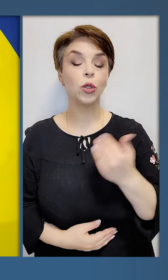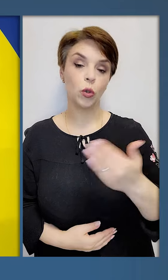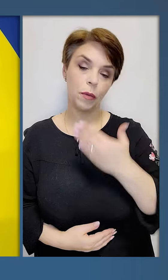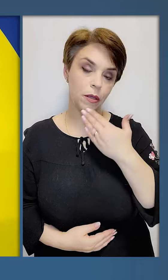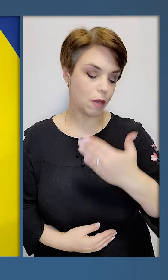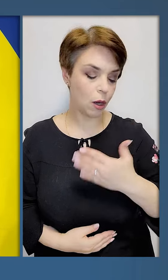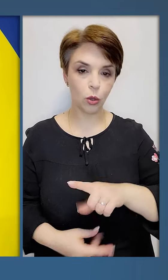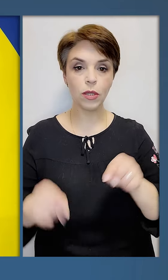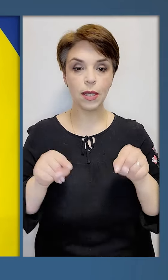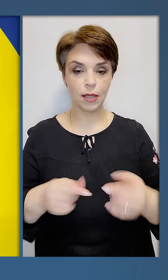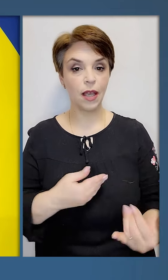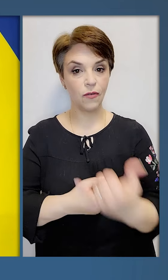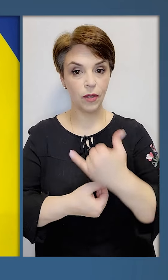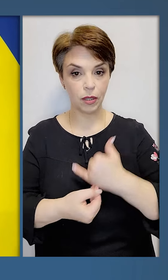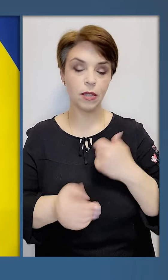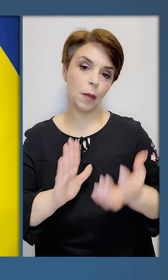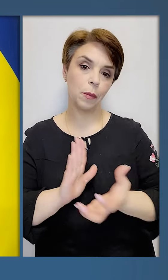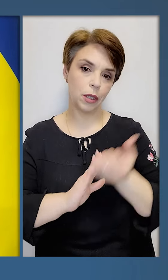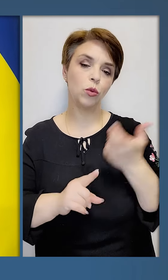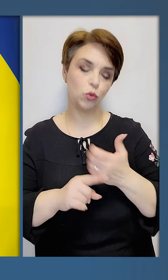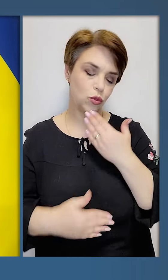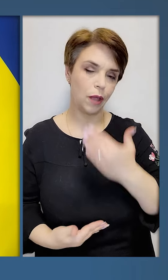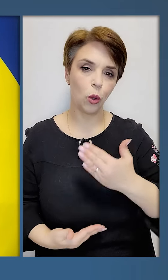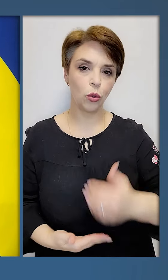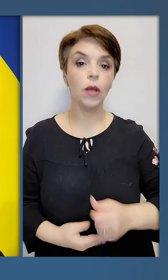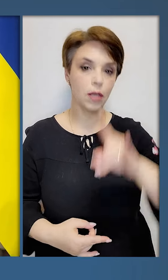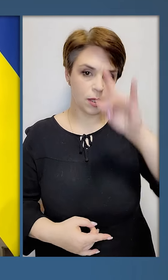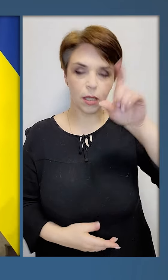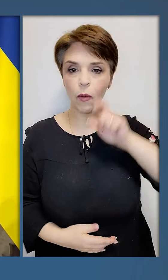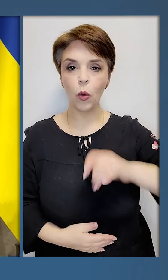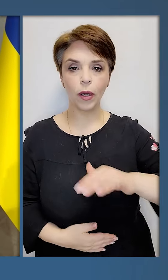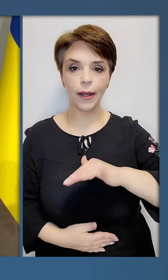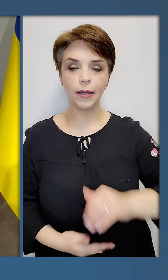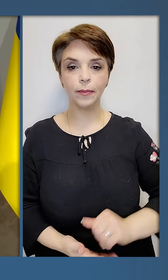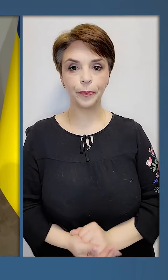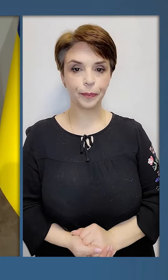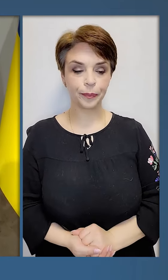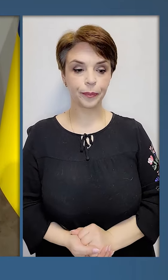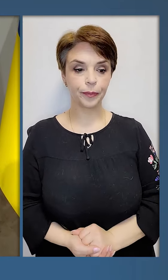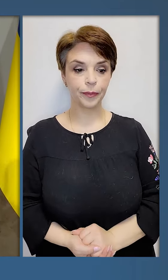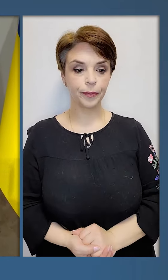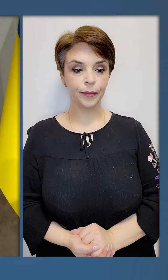раз тобі дякую за цей візит, за підтримку. Дуже дякую. Слава Україні!